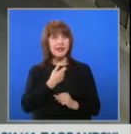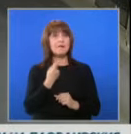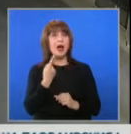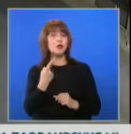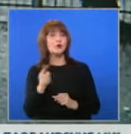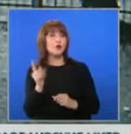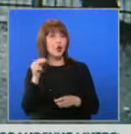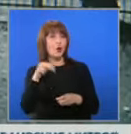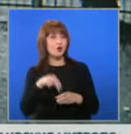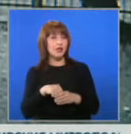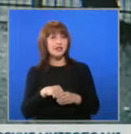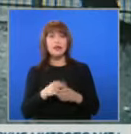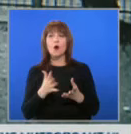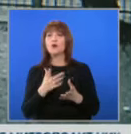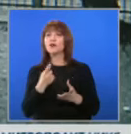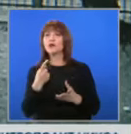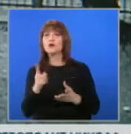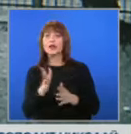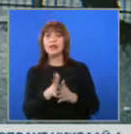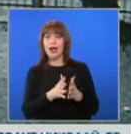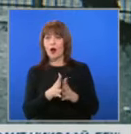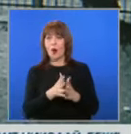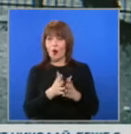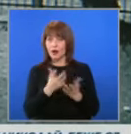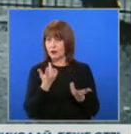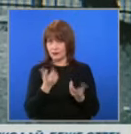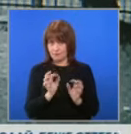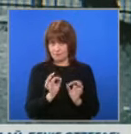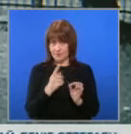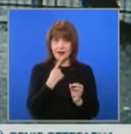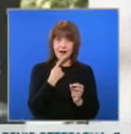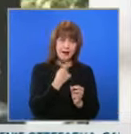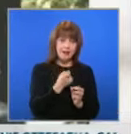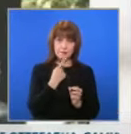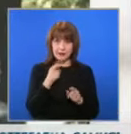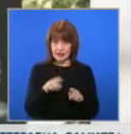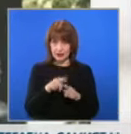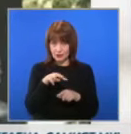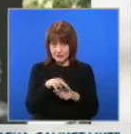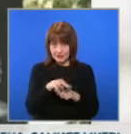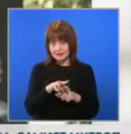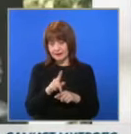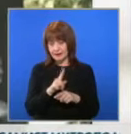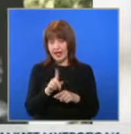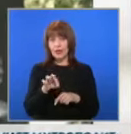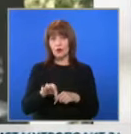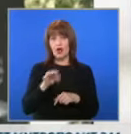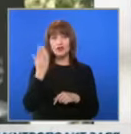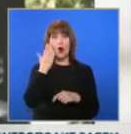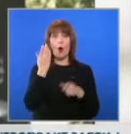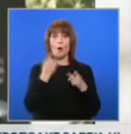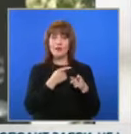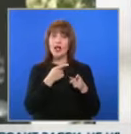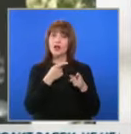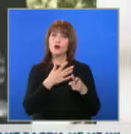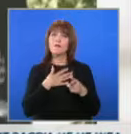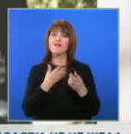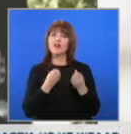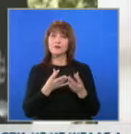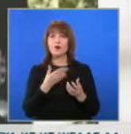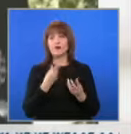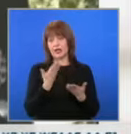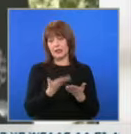участници, кои други хора са били там, да видим дали са разпитани те като свидетели. В качеството му на обвиняем, Бизюрев ще има възможност